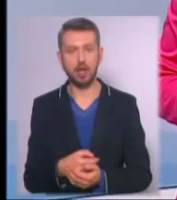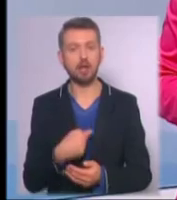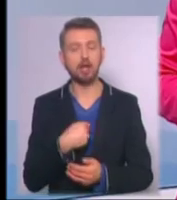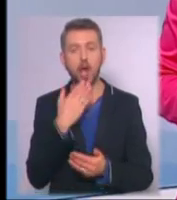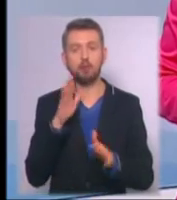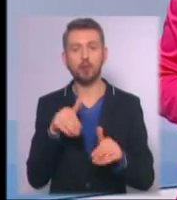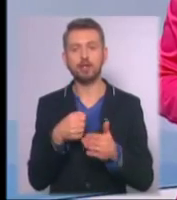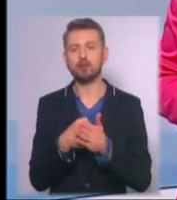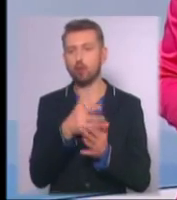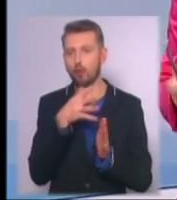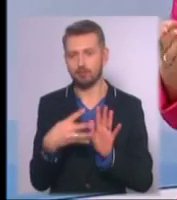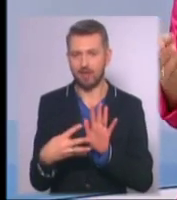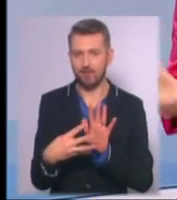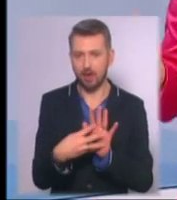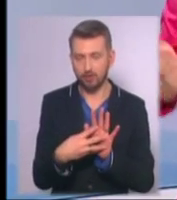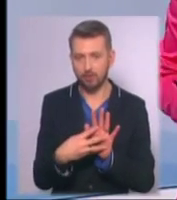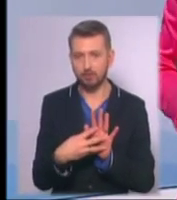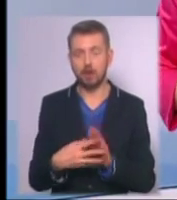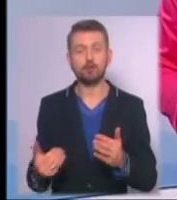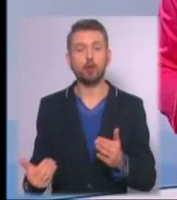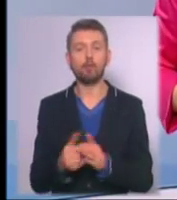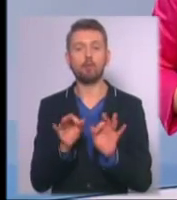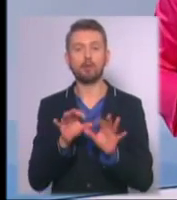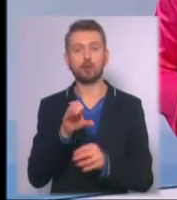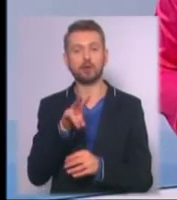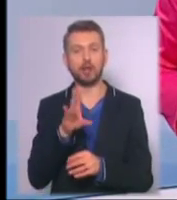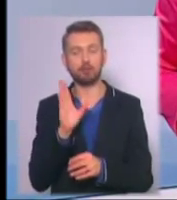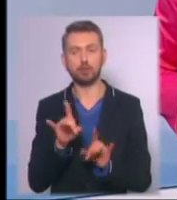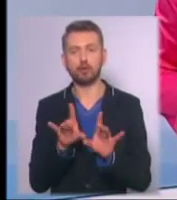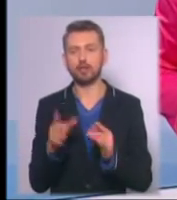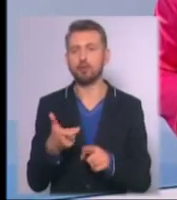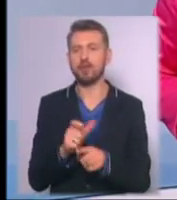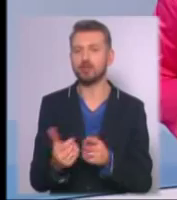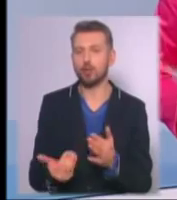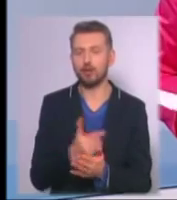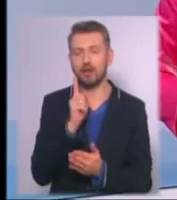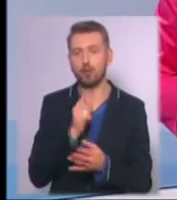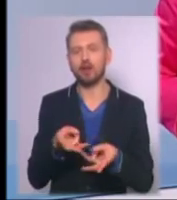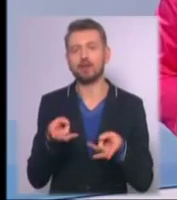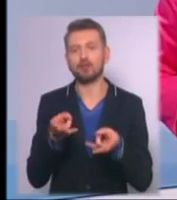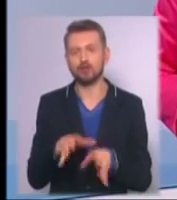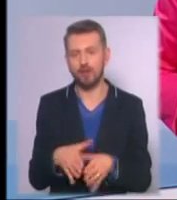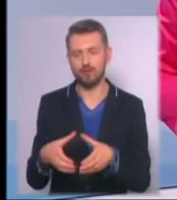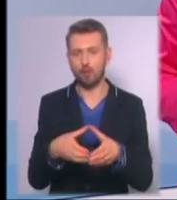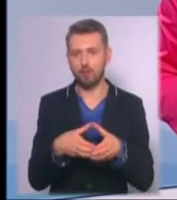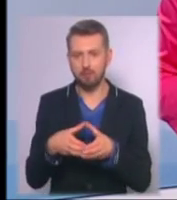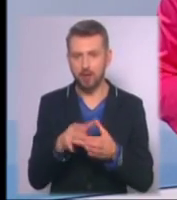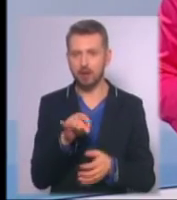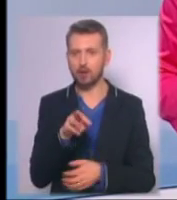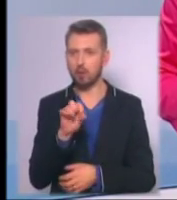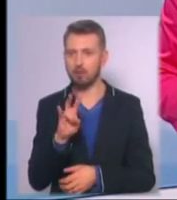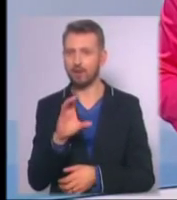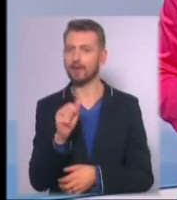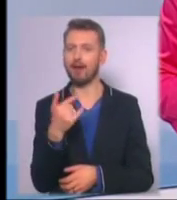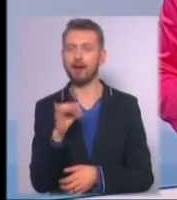прощаюсь з вами до 21-ї. У новому випуску «Остену» розкажу більше новин, а поки залишаю вас у чоловічій компанії. Роман Сагай